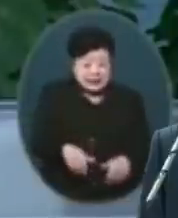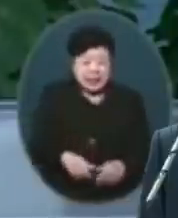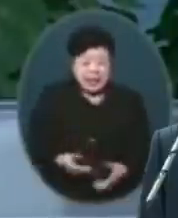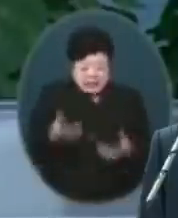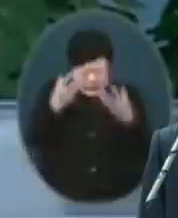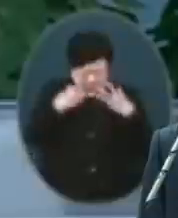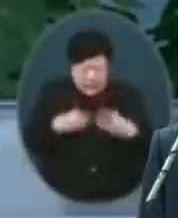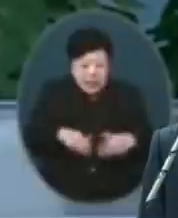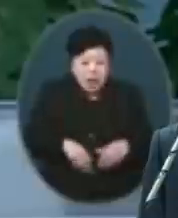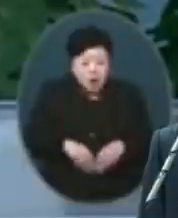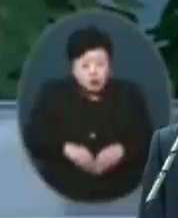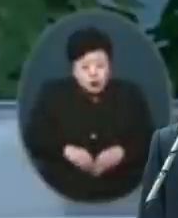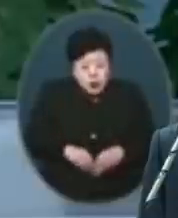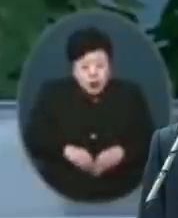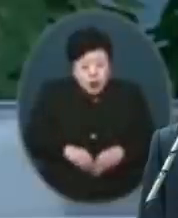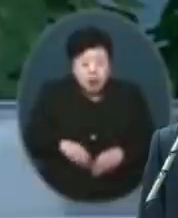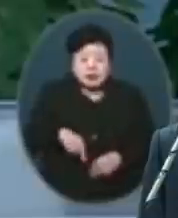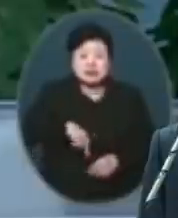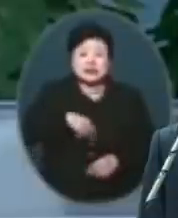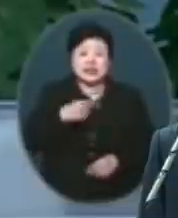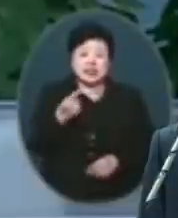굶주린 단계라면